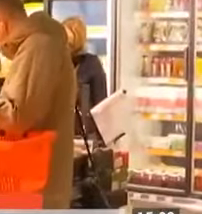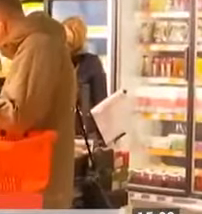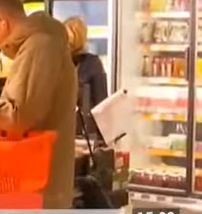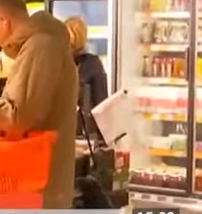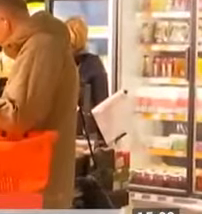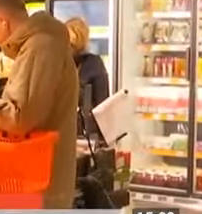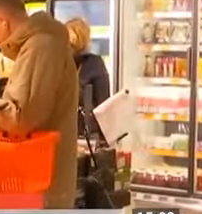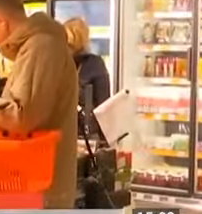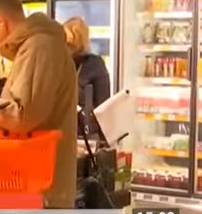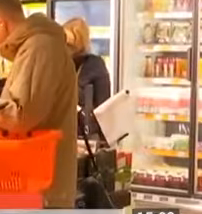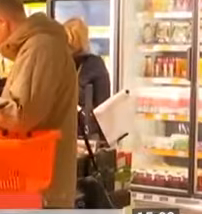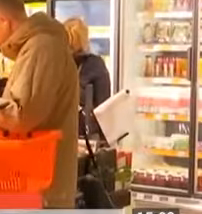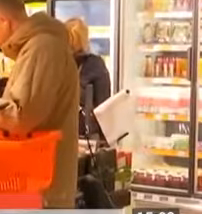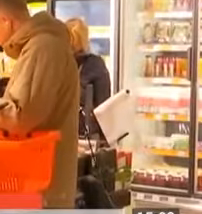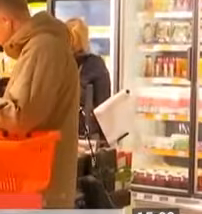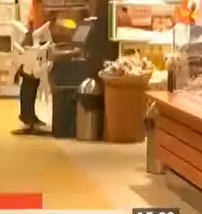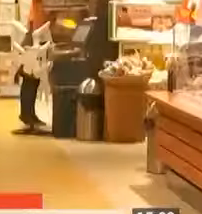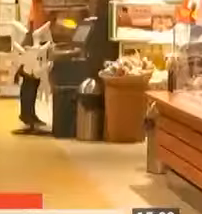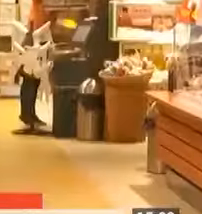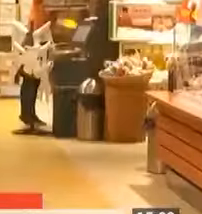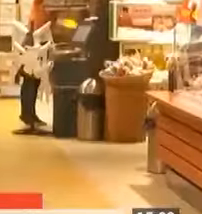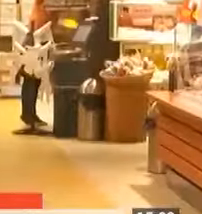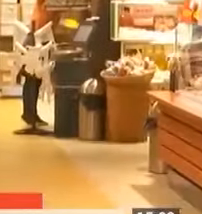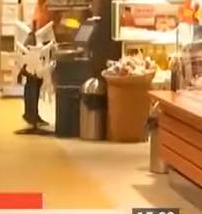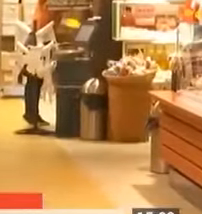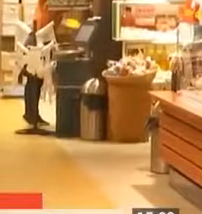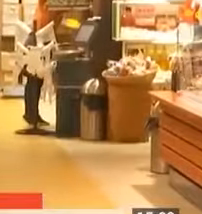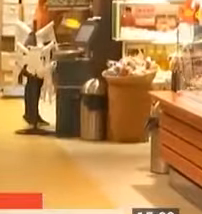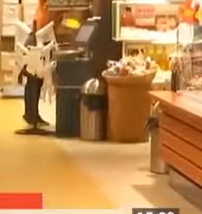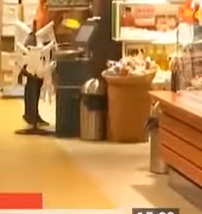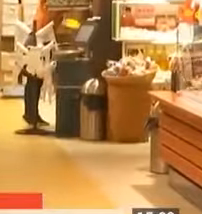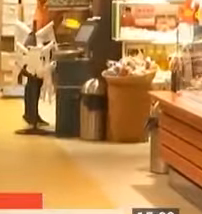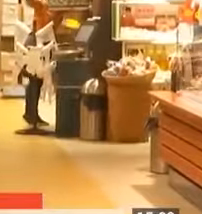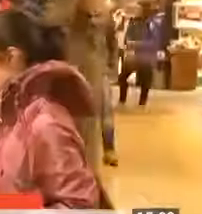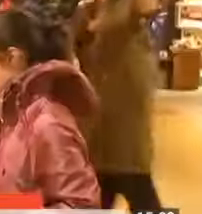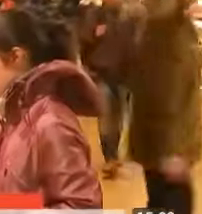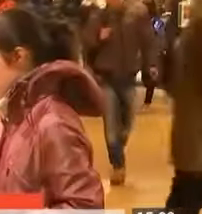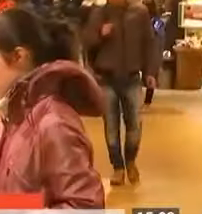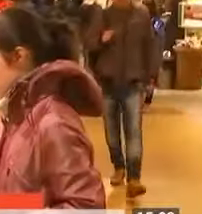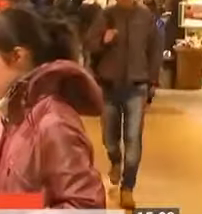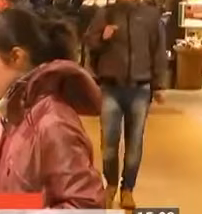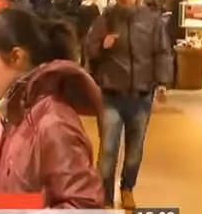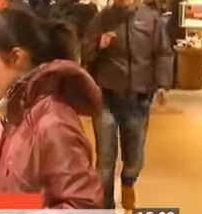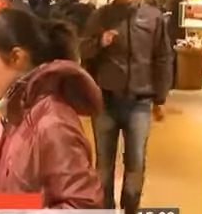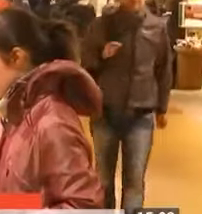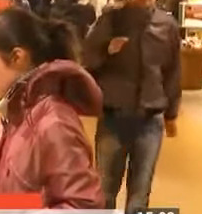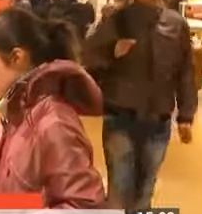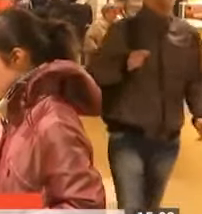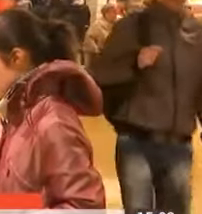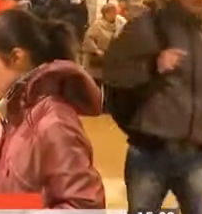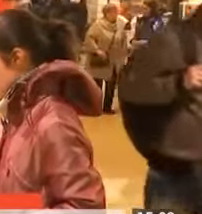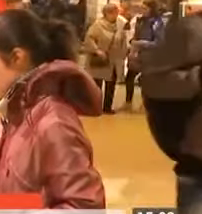на продукти. Подекуди харчі, на які найбільший попит, значно здорожчали, каже мер. Торгові мережі скористалися ажіотажем